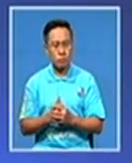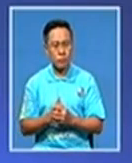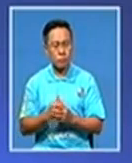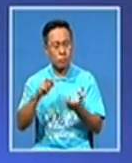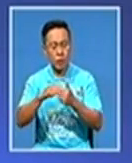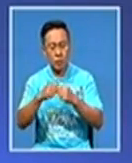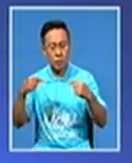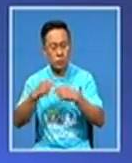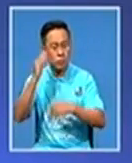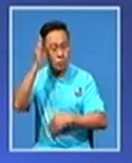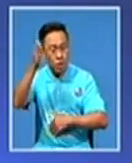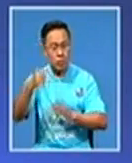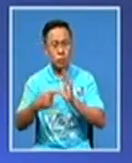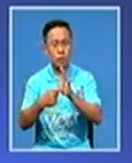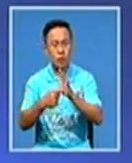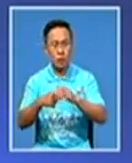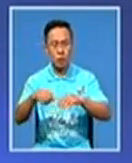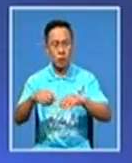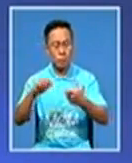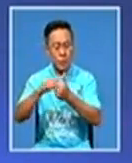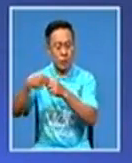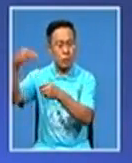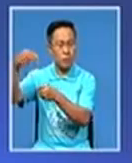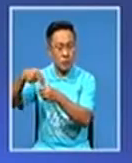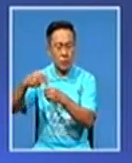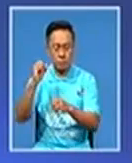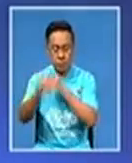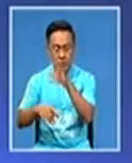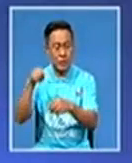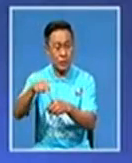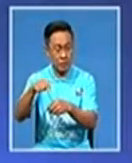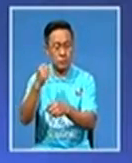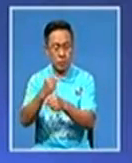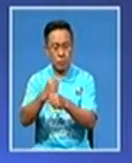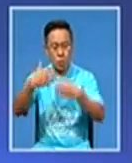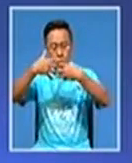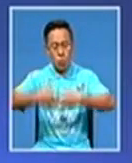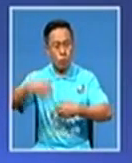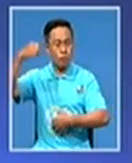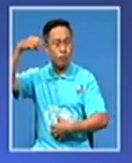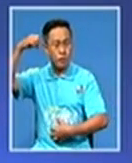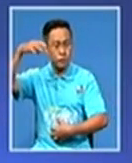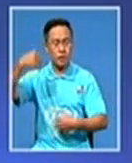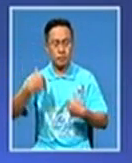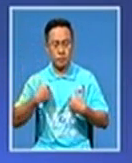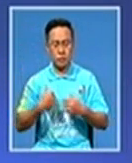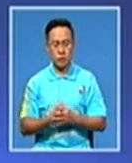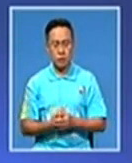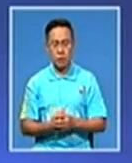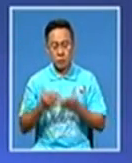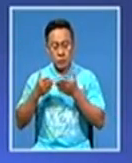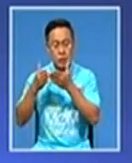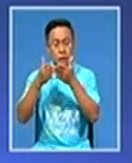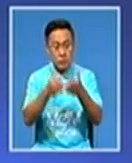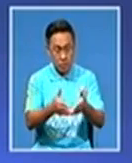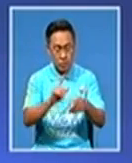ปัญหาภายหน้าด้วยเช่นการบริหารการพลังงานขยะนะโรงไฟฟ้าเลือกก็แล้วแต่นะครับที่ท่าเรือ